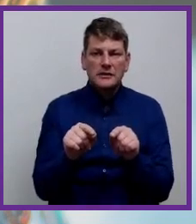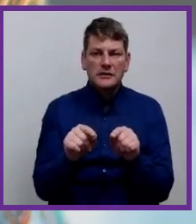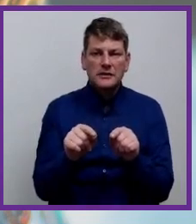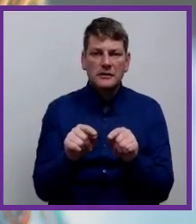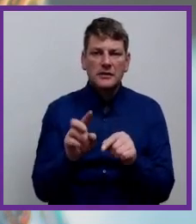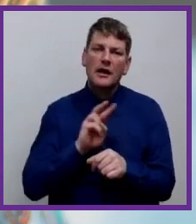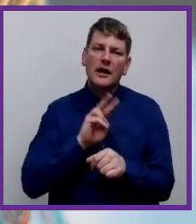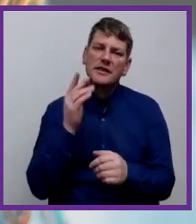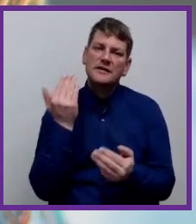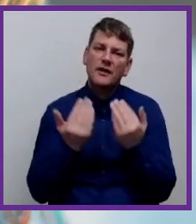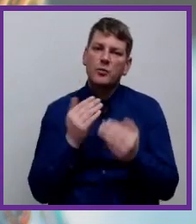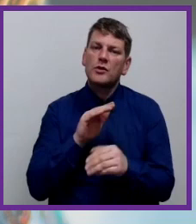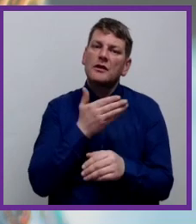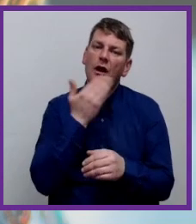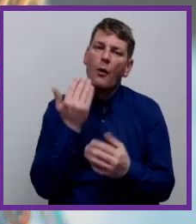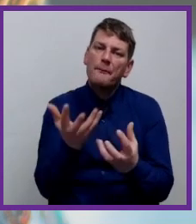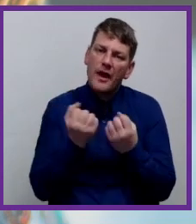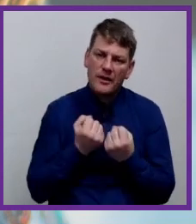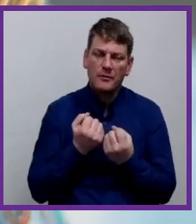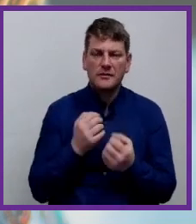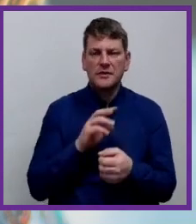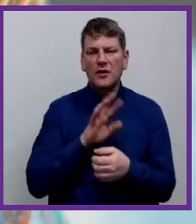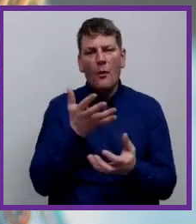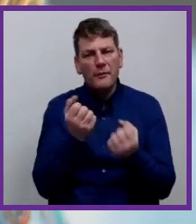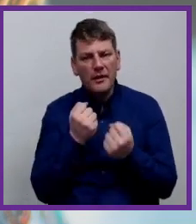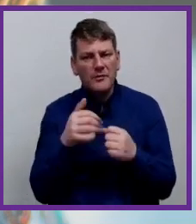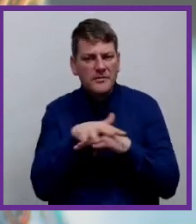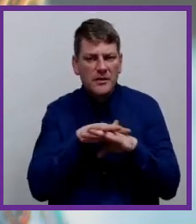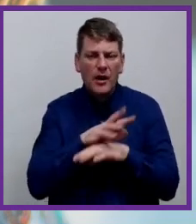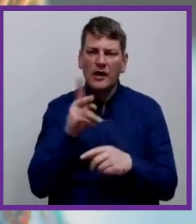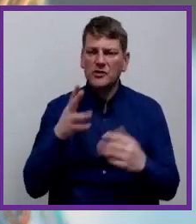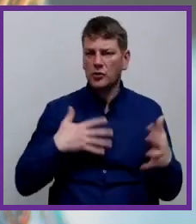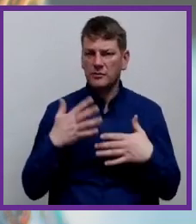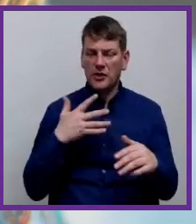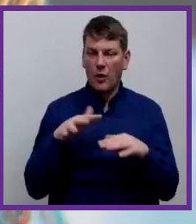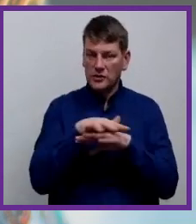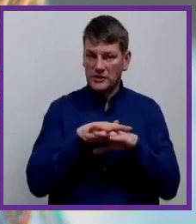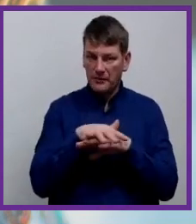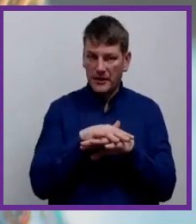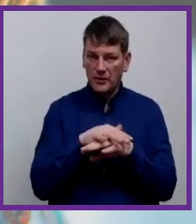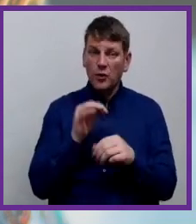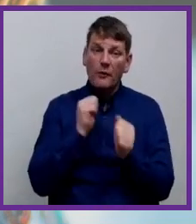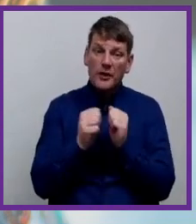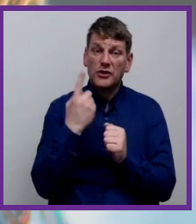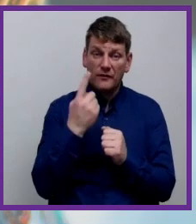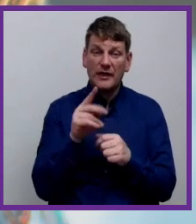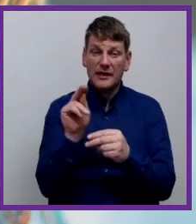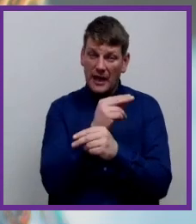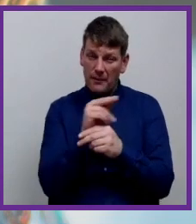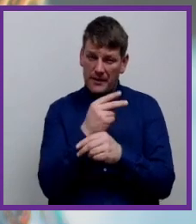nu, kas varbūt nav pieņemams, kas nav pieņemams sabiedrībā, kas mani uztrauc sabiedrībā, jo bieži vien arī terapijā mēs